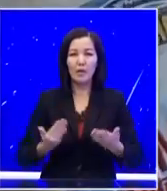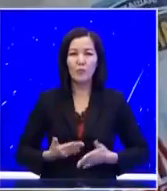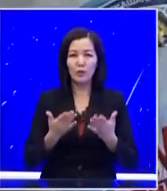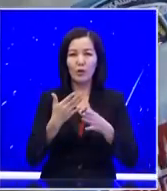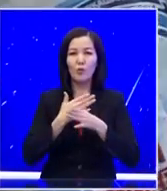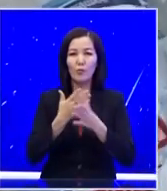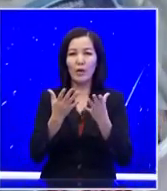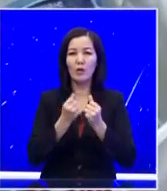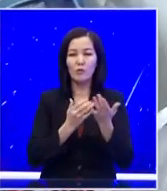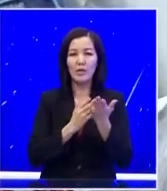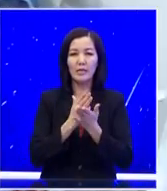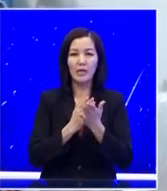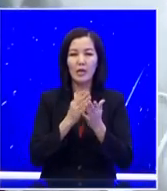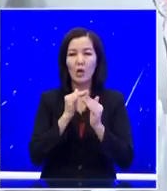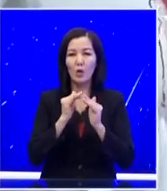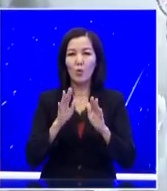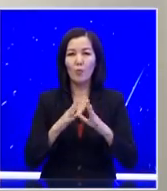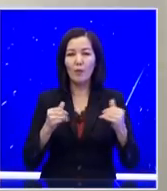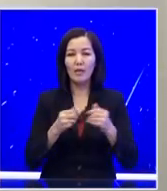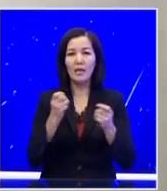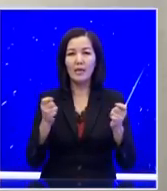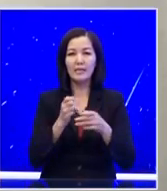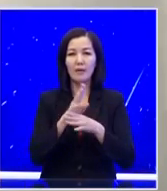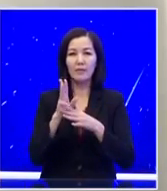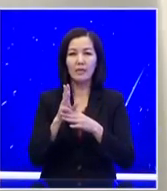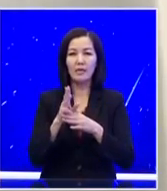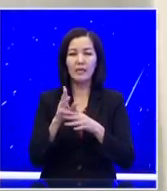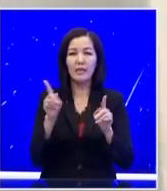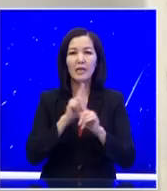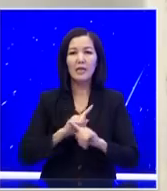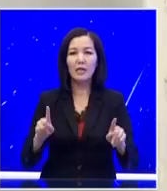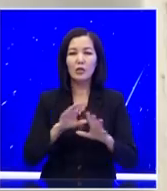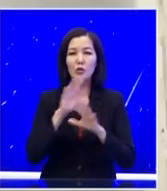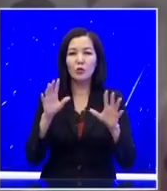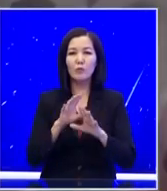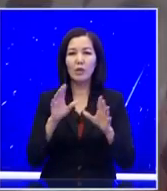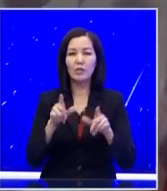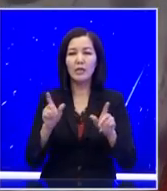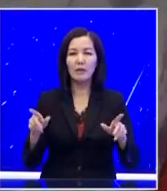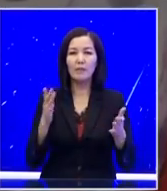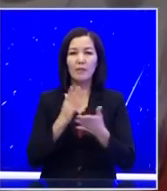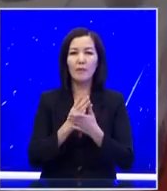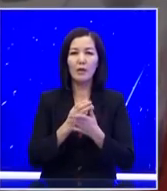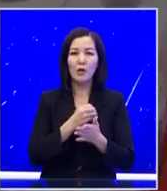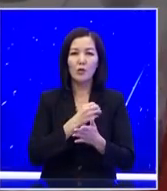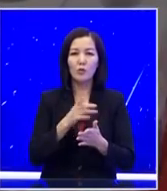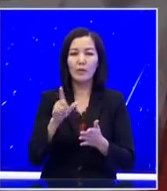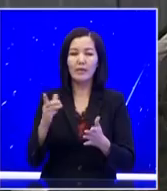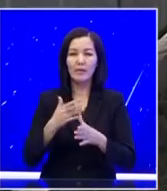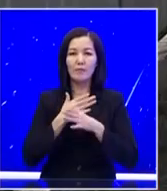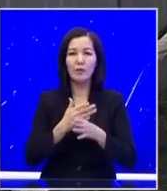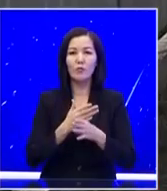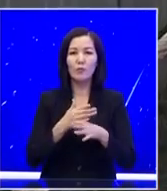қатарында ардагерлер, көп балалы, аз қамтылған жанұялар мен ерекше күтімді қажет ететіндер бар. Жомарт жандар тарапынан көрсетілген бұл